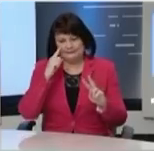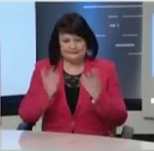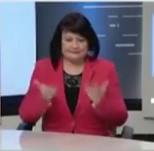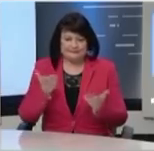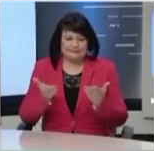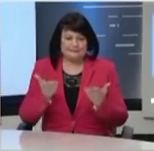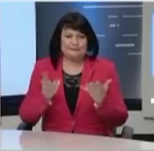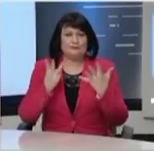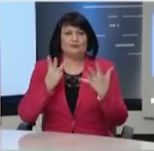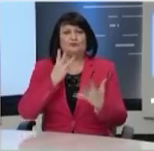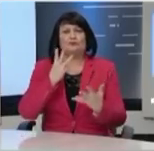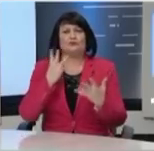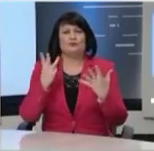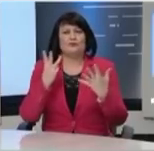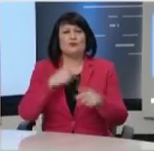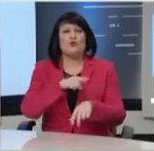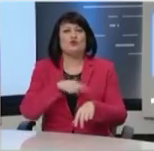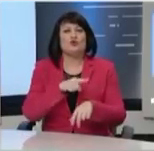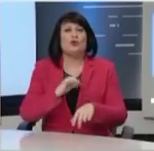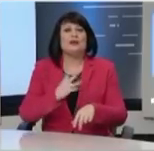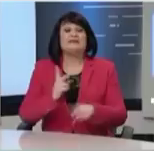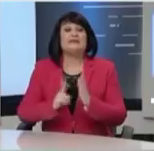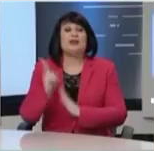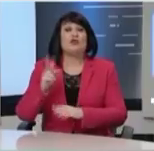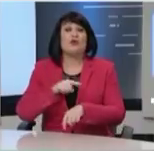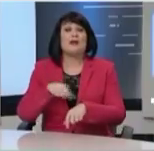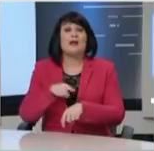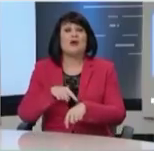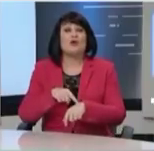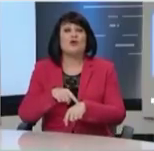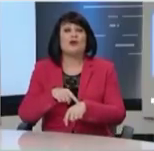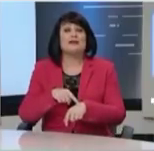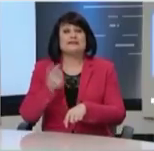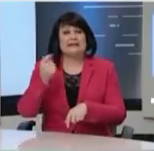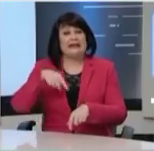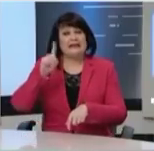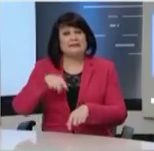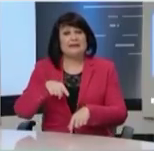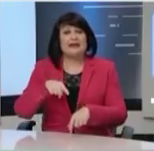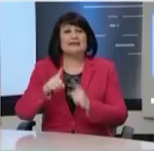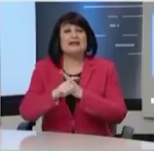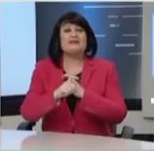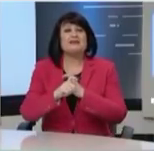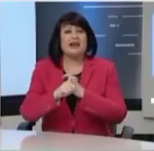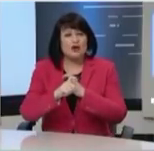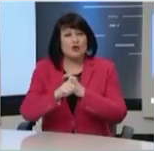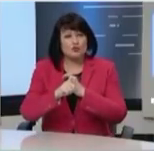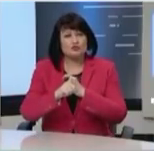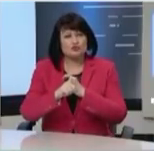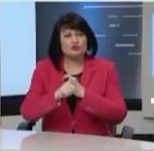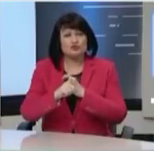Με το οκτάωρο ή με το δωδεκάωρο του κυρίου Κούρτς που θα το συναντήσετε σε λίγες μέρες στην Αυστρία, του ομοειδεάτη